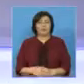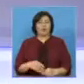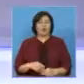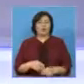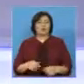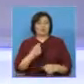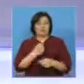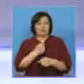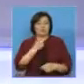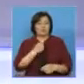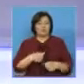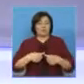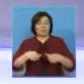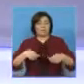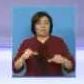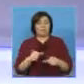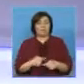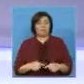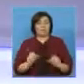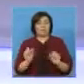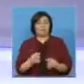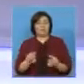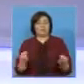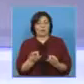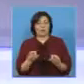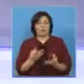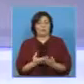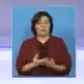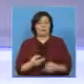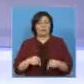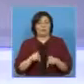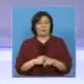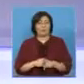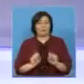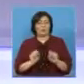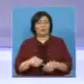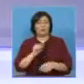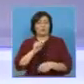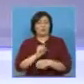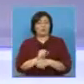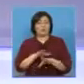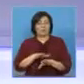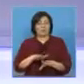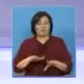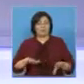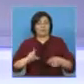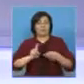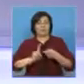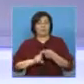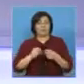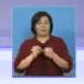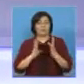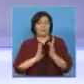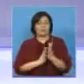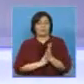Ужесточение карантинных требований – мера вынужденная и необходимая. Только таким образом можно остановить распространение коронавирусной